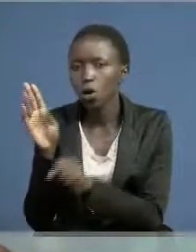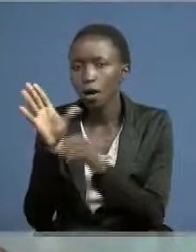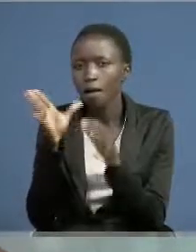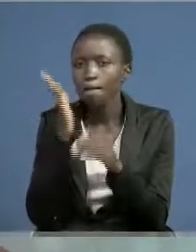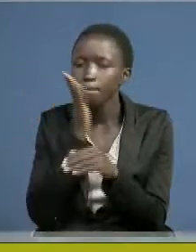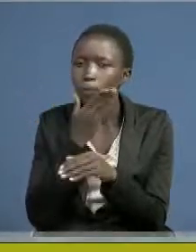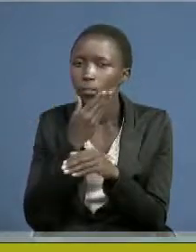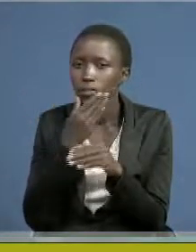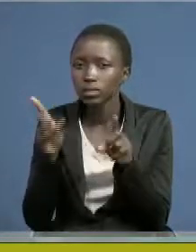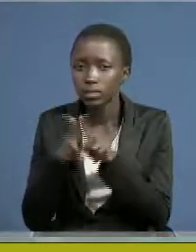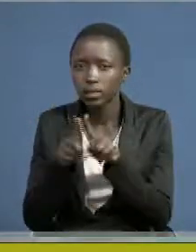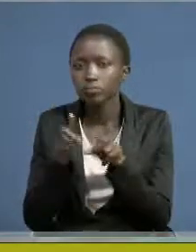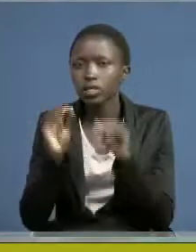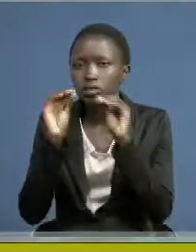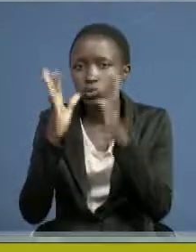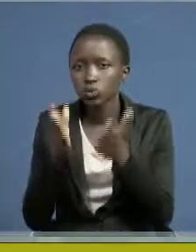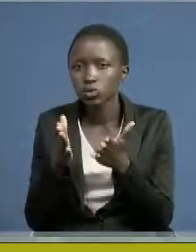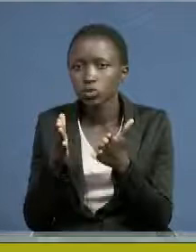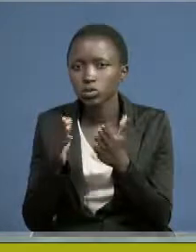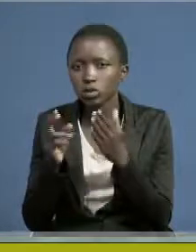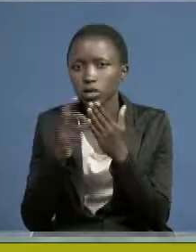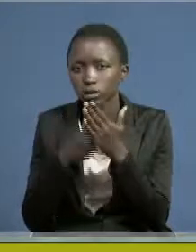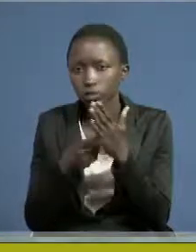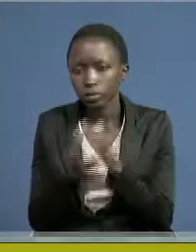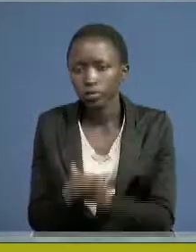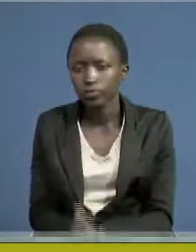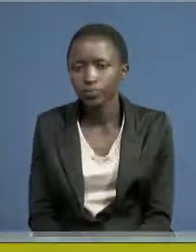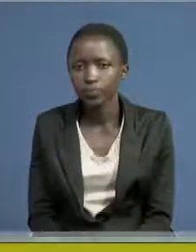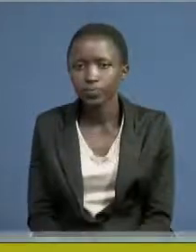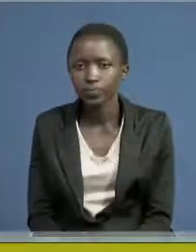walimu watakaohusika katika udanganyifu watashtakiwa.